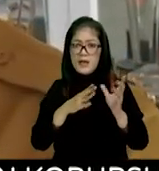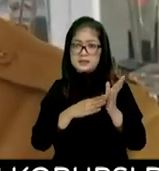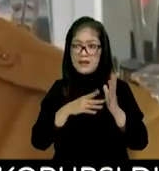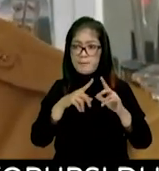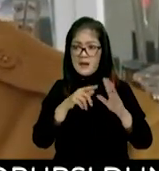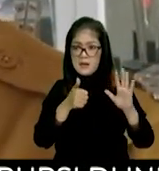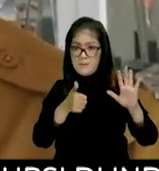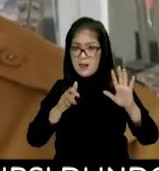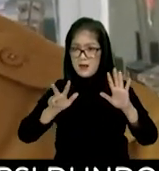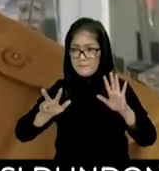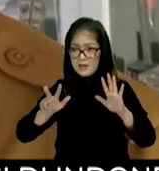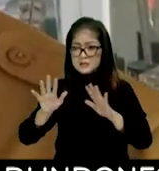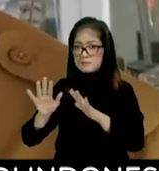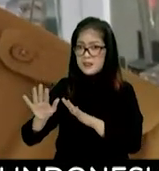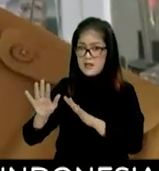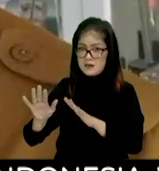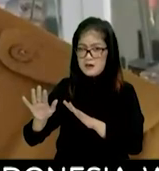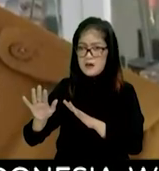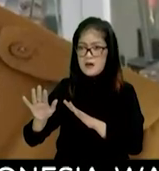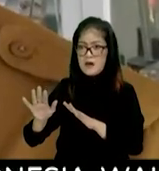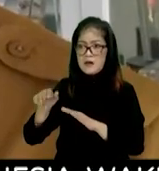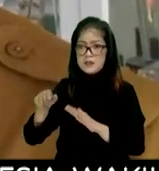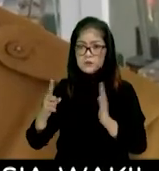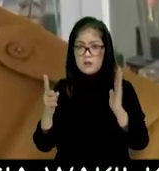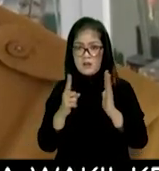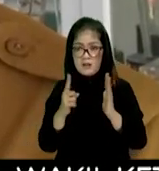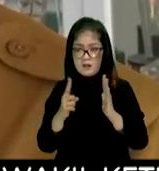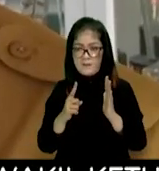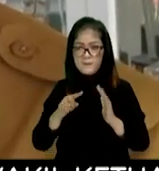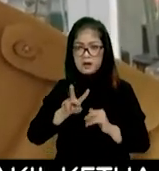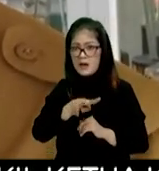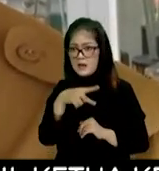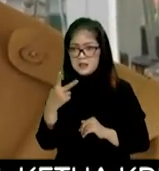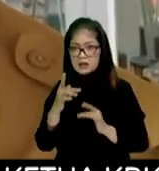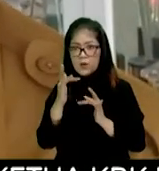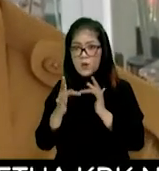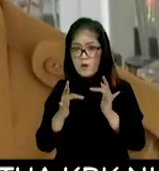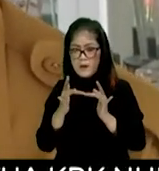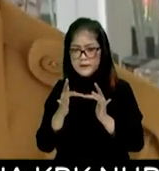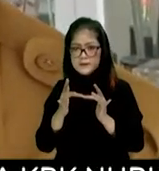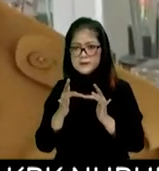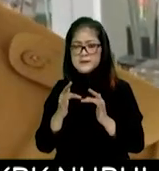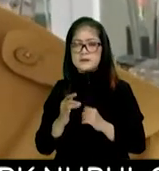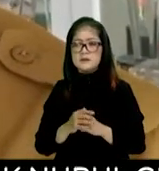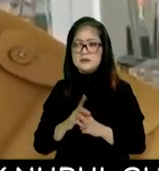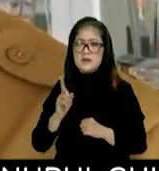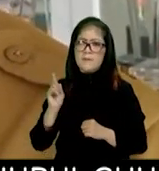untuk sementara BBMnya diganti dengan Beijing itu karena